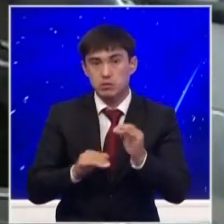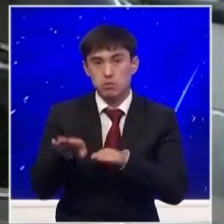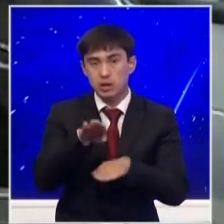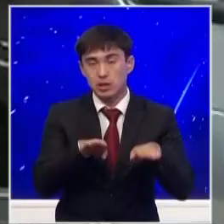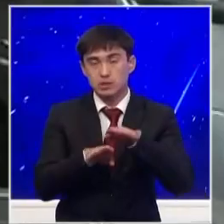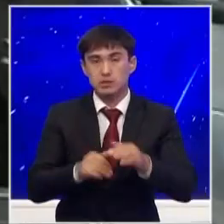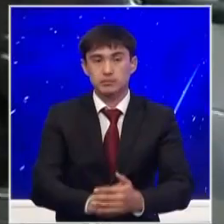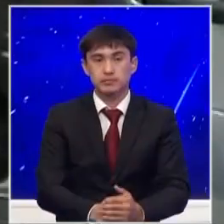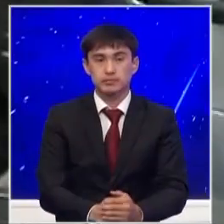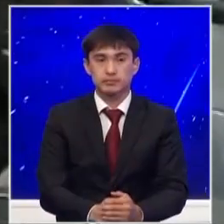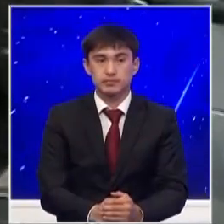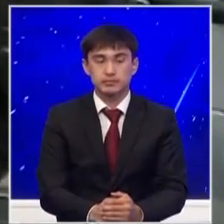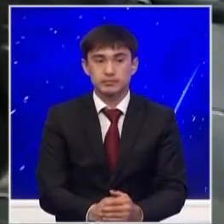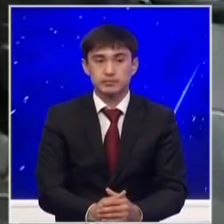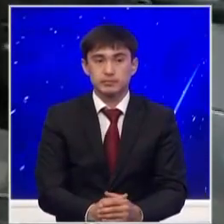прогресса.